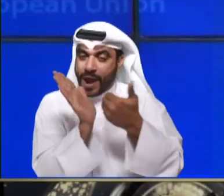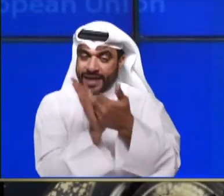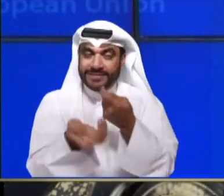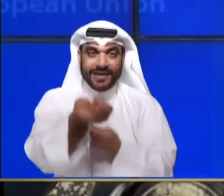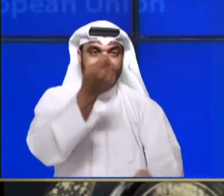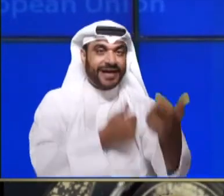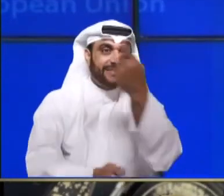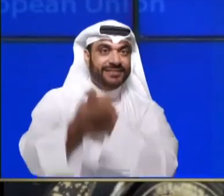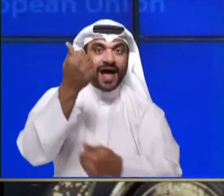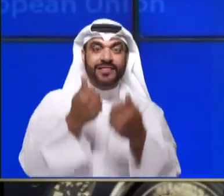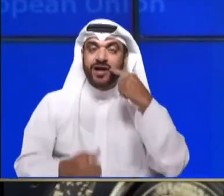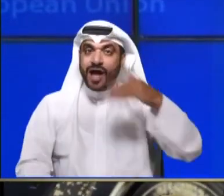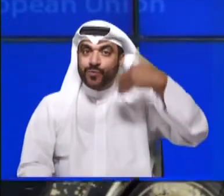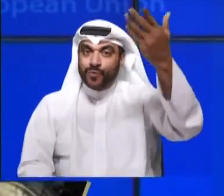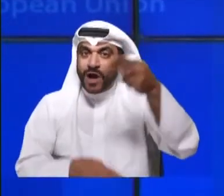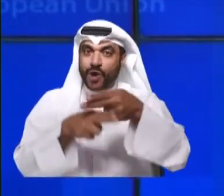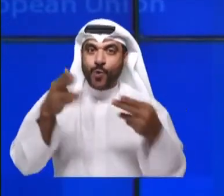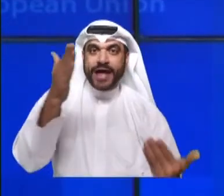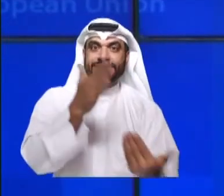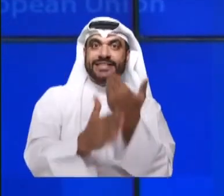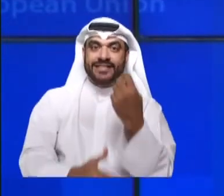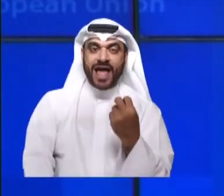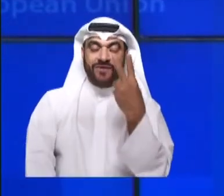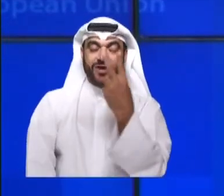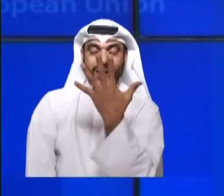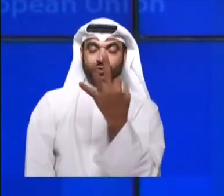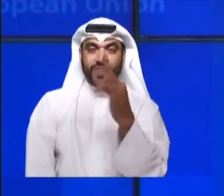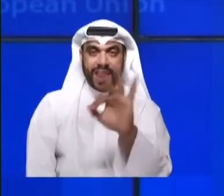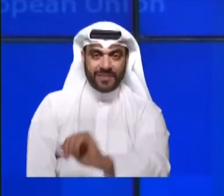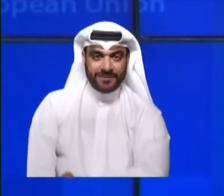ولا سيما لدعم رؤية كويت جديدة 2035.